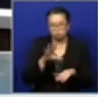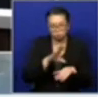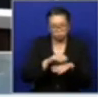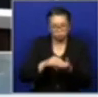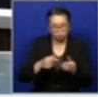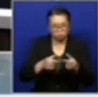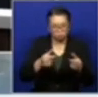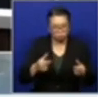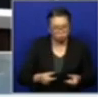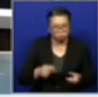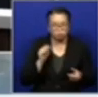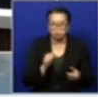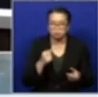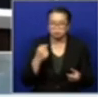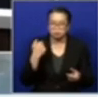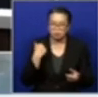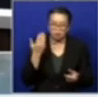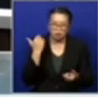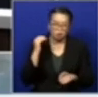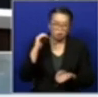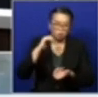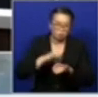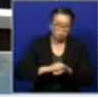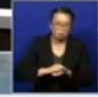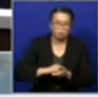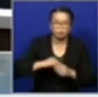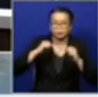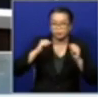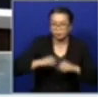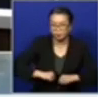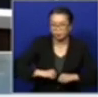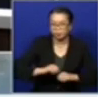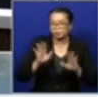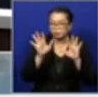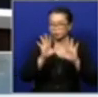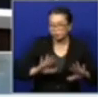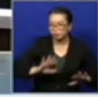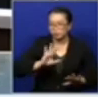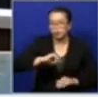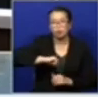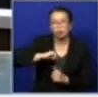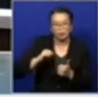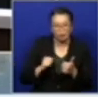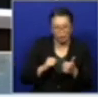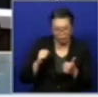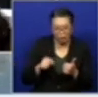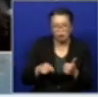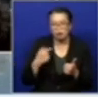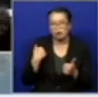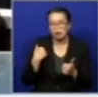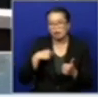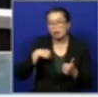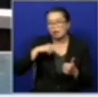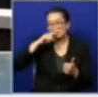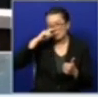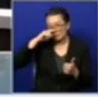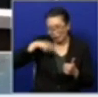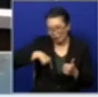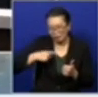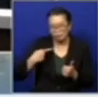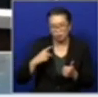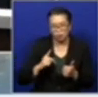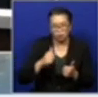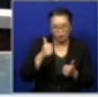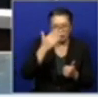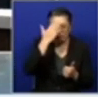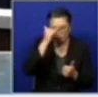ามากดิฉันก็จะขอถามว่าแล้วเมื่อ2ปีที่แล้วค่ะในการประชุมอาเซียนที่ประเทศสิงคโปร์เป็นเจ้าภาพได้มีการทำการศึกษาโ